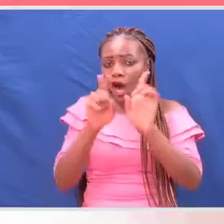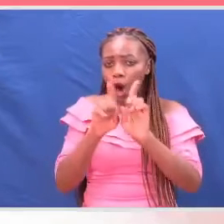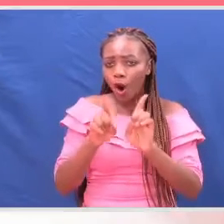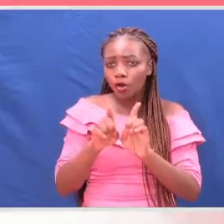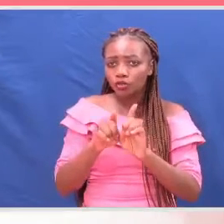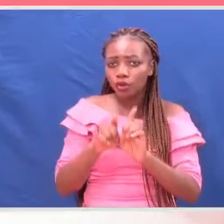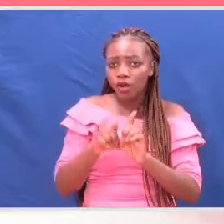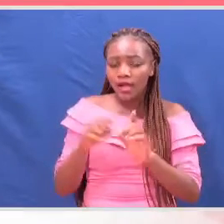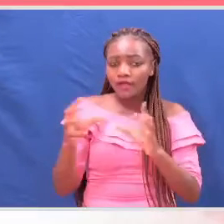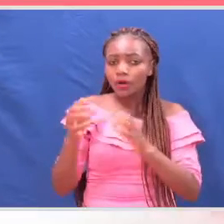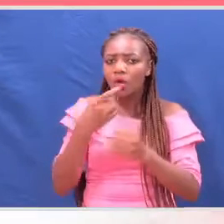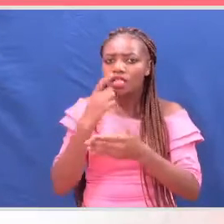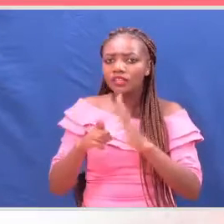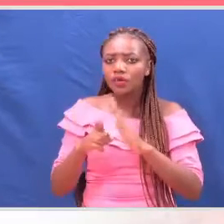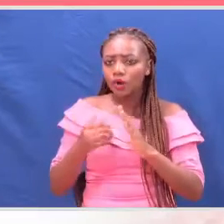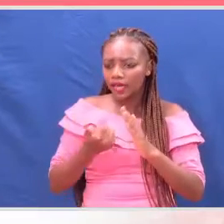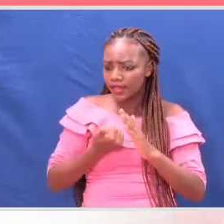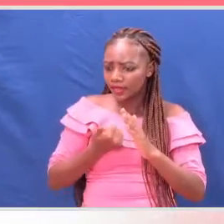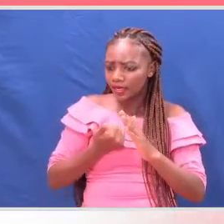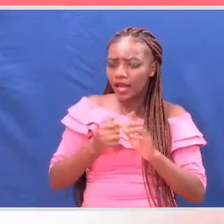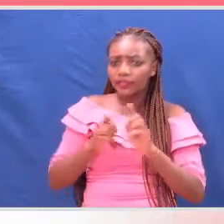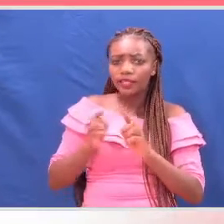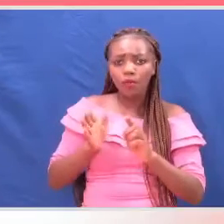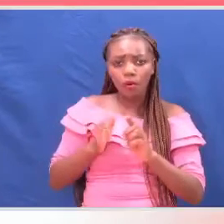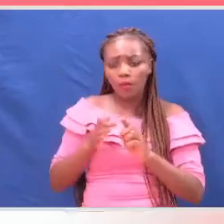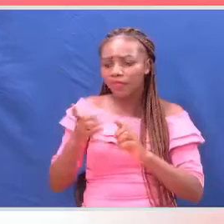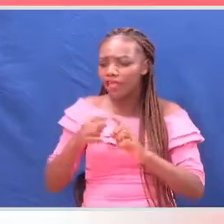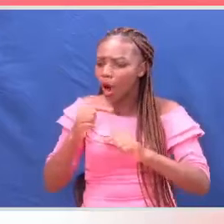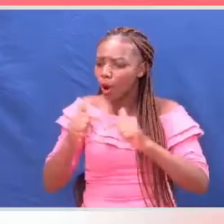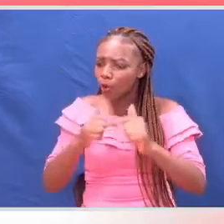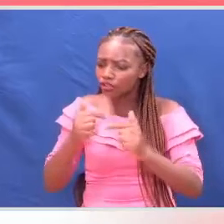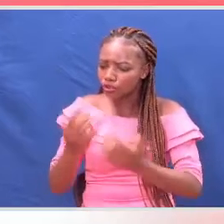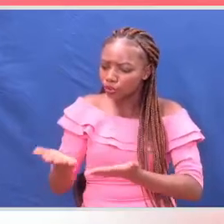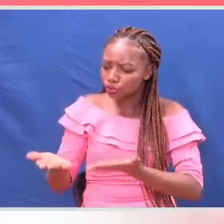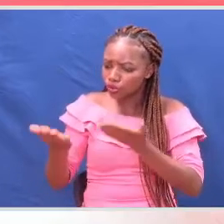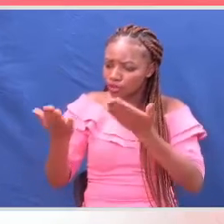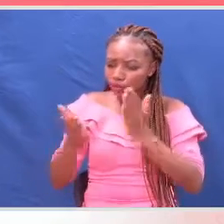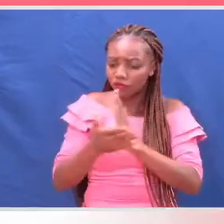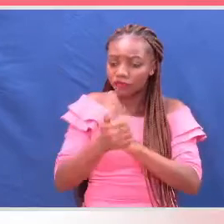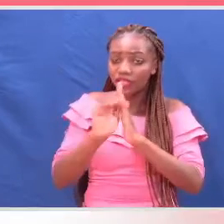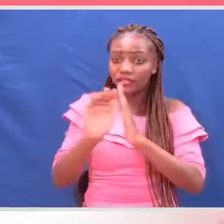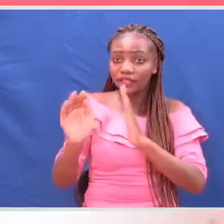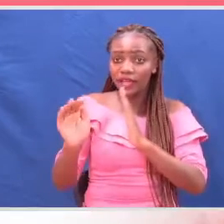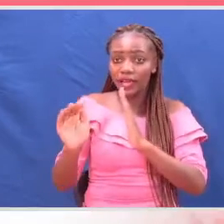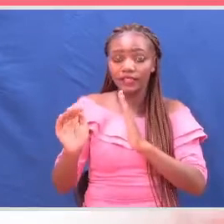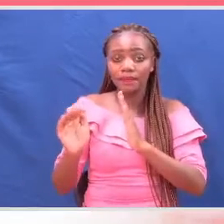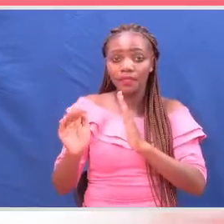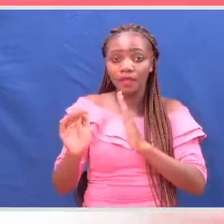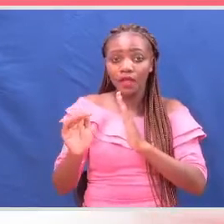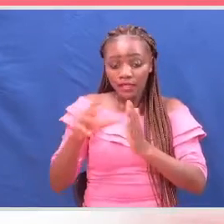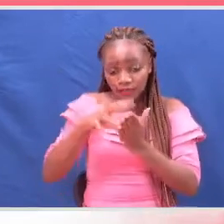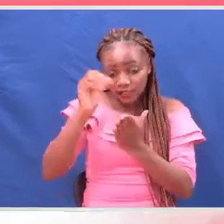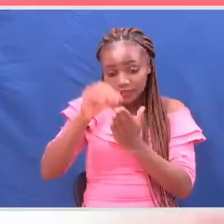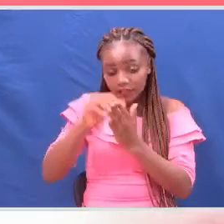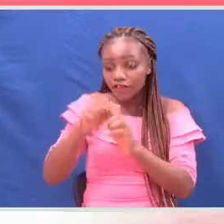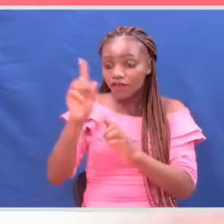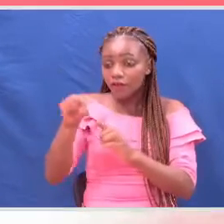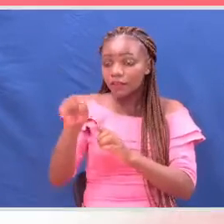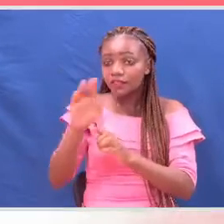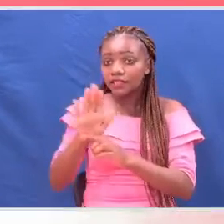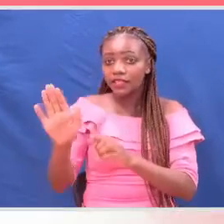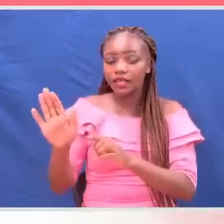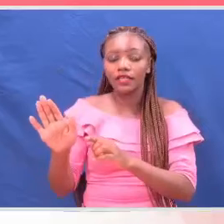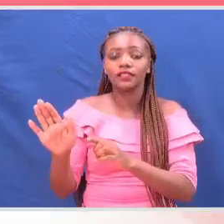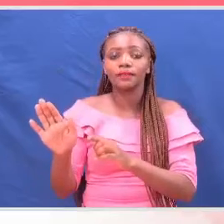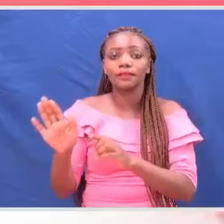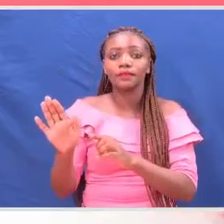na Alois, kinadada wa Nakuru West Queens wanazidi kujiimarisha kutokana na makosa yao licha ya kupandishwa ngazi